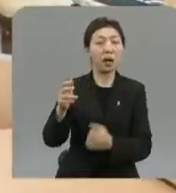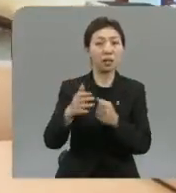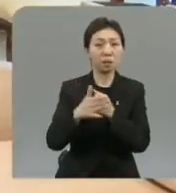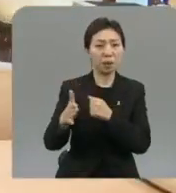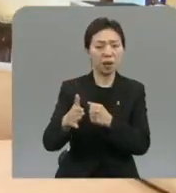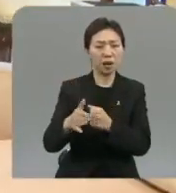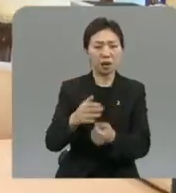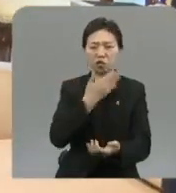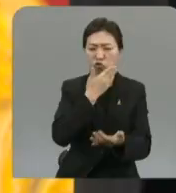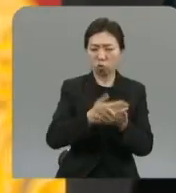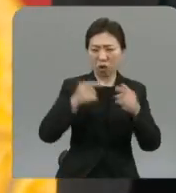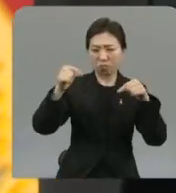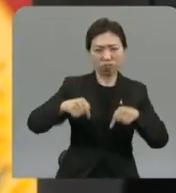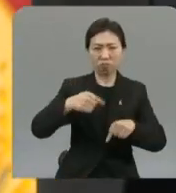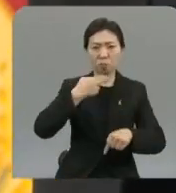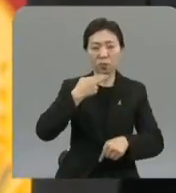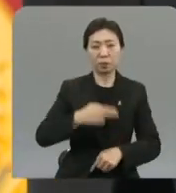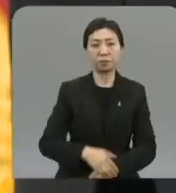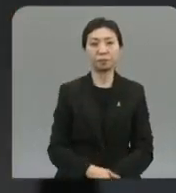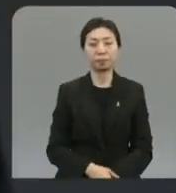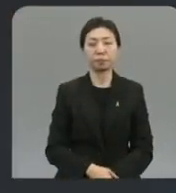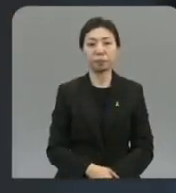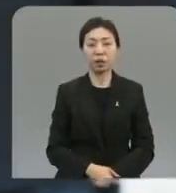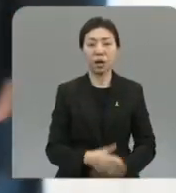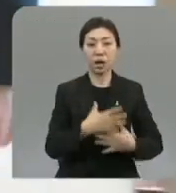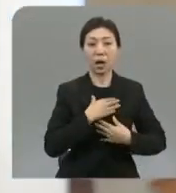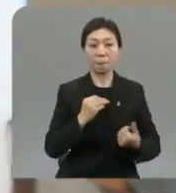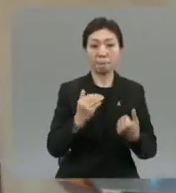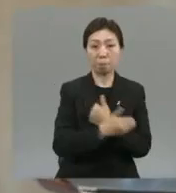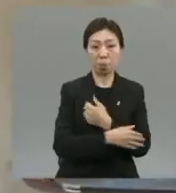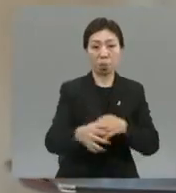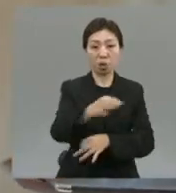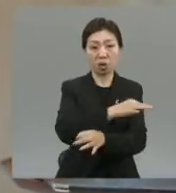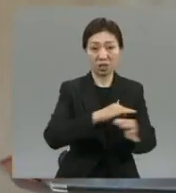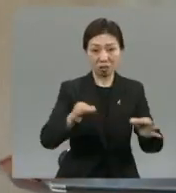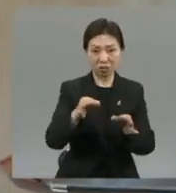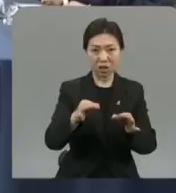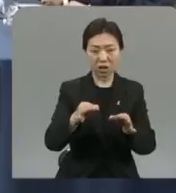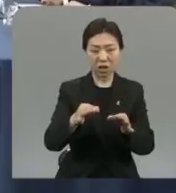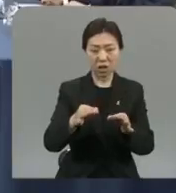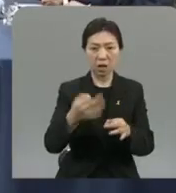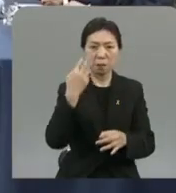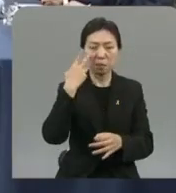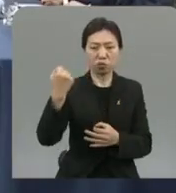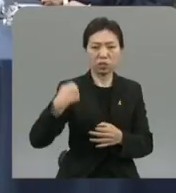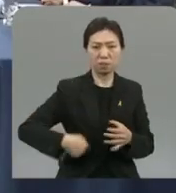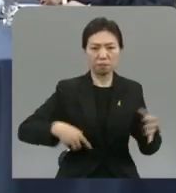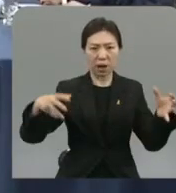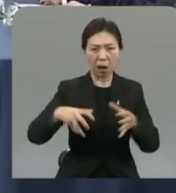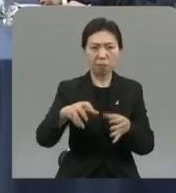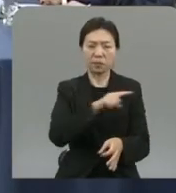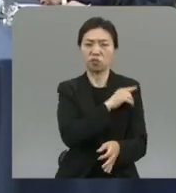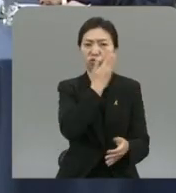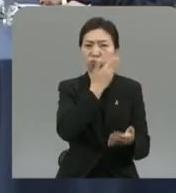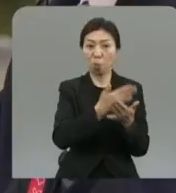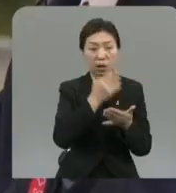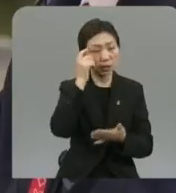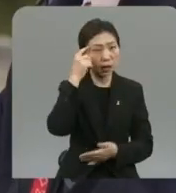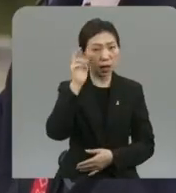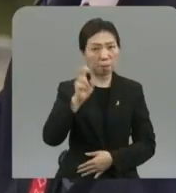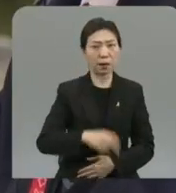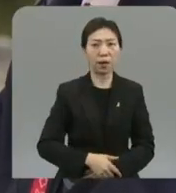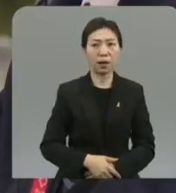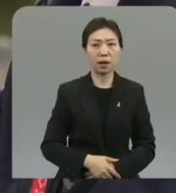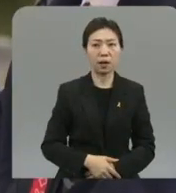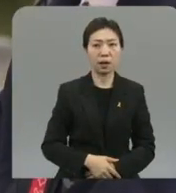強化などについて話し合われるものとみられます安全保障と経済の両面でアメリカ